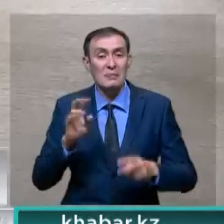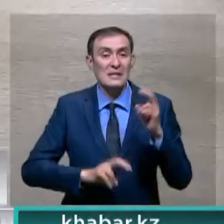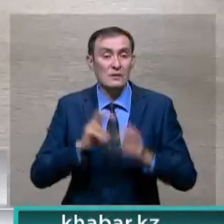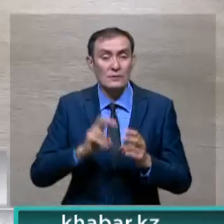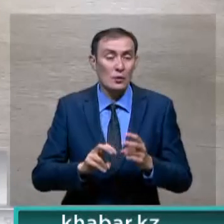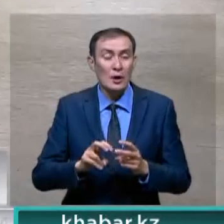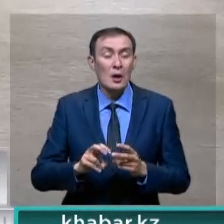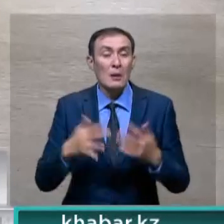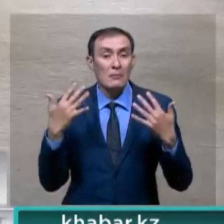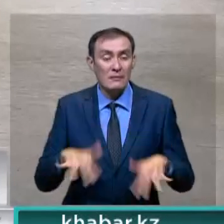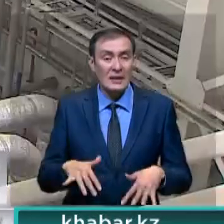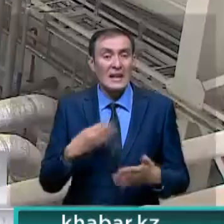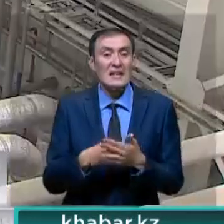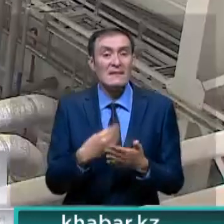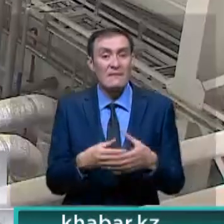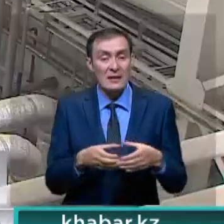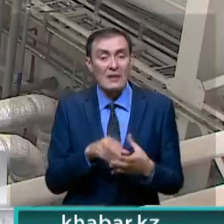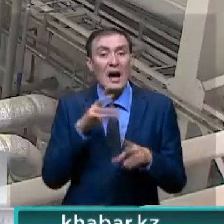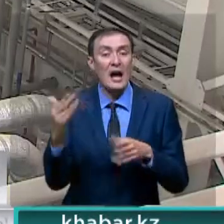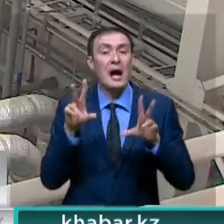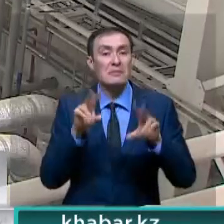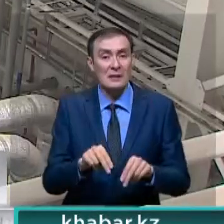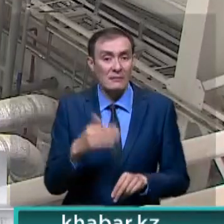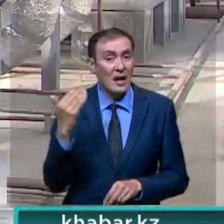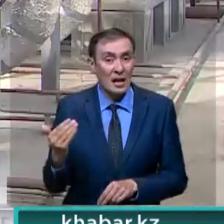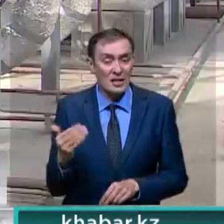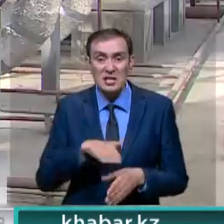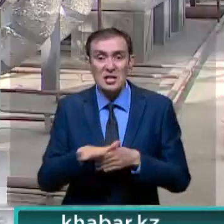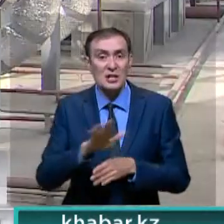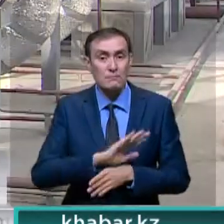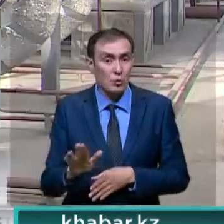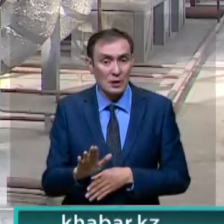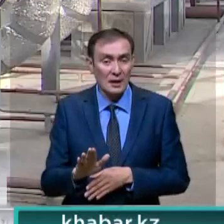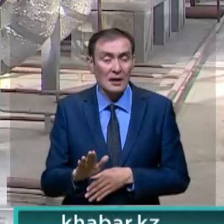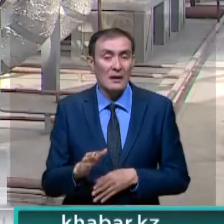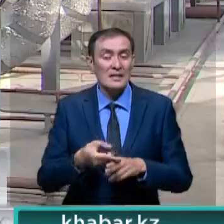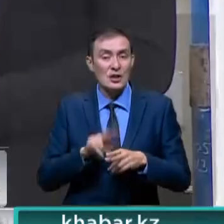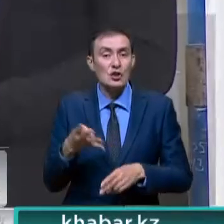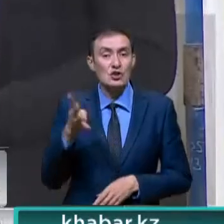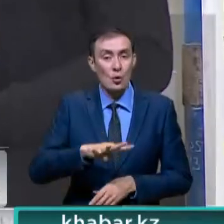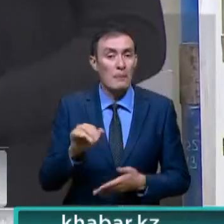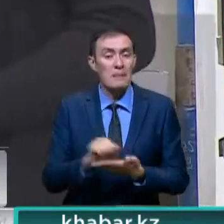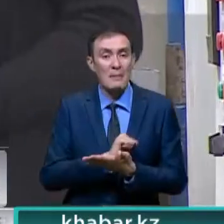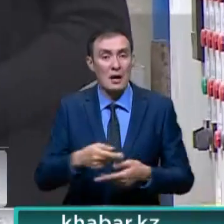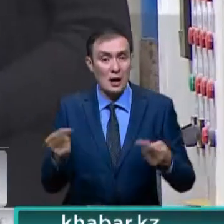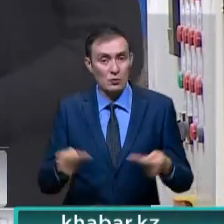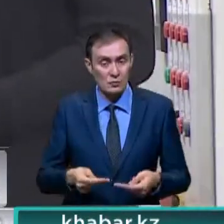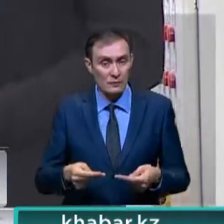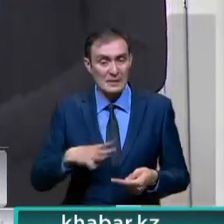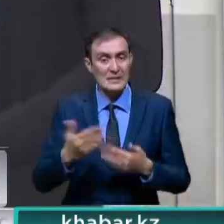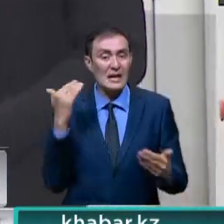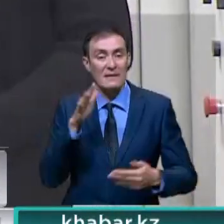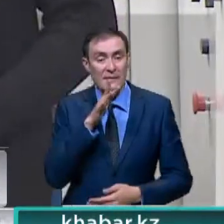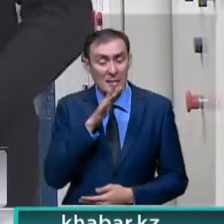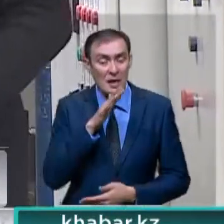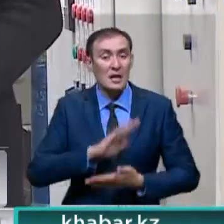производственную яму, лежит на инвесторах. Свои обязательства они якобы не исполнили ни в одном из 4 меморандумов, заключенных за эти